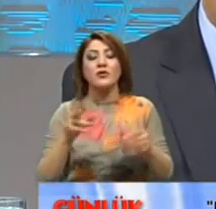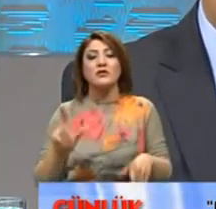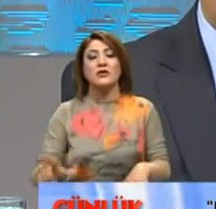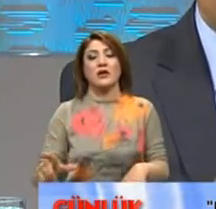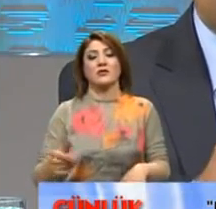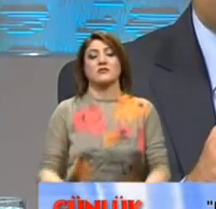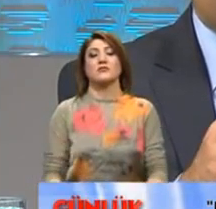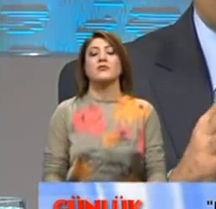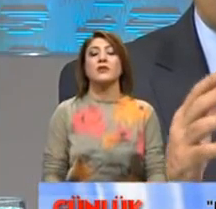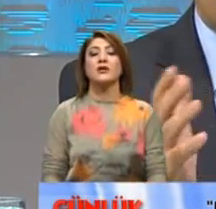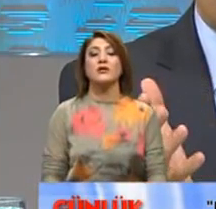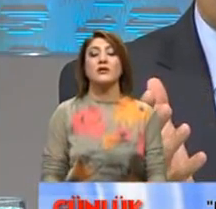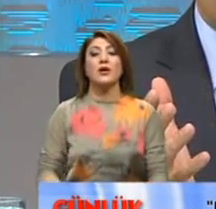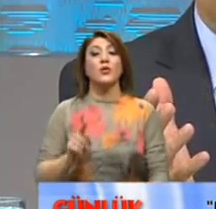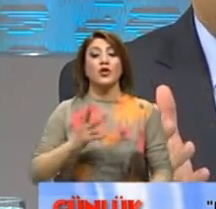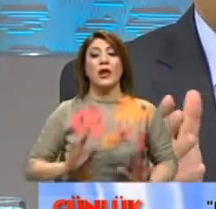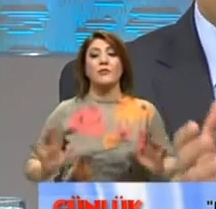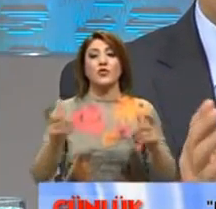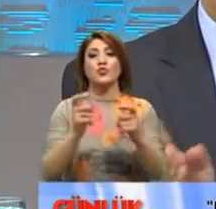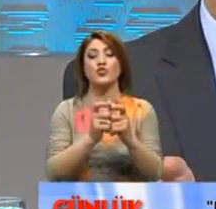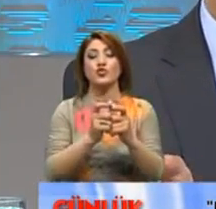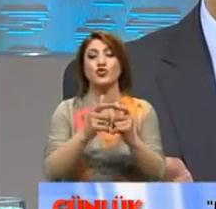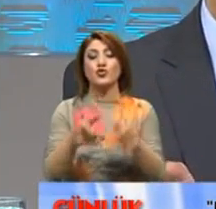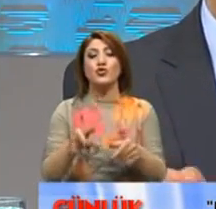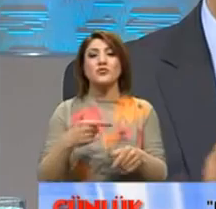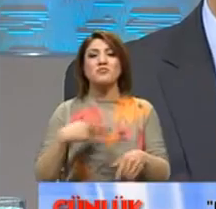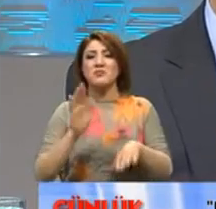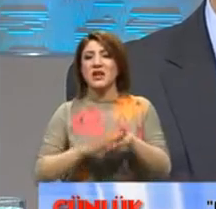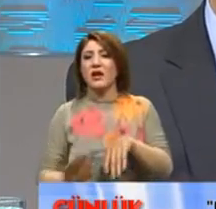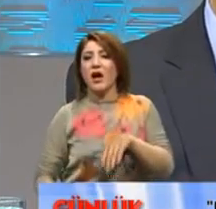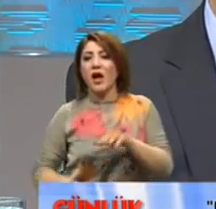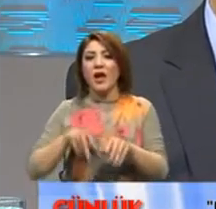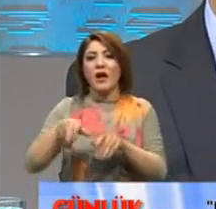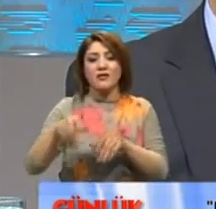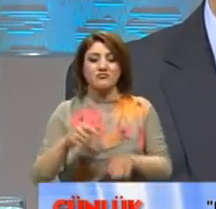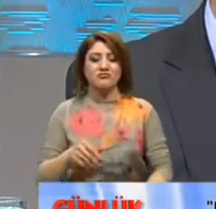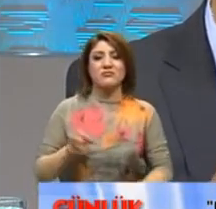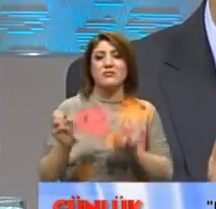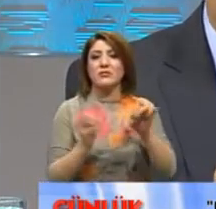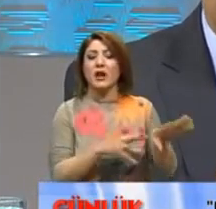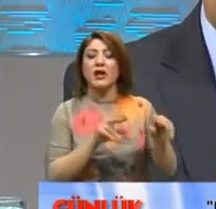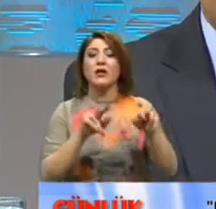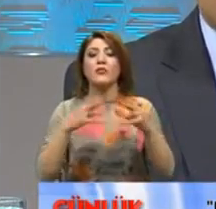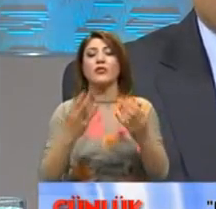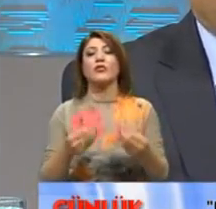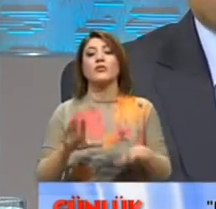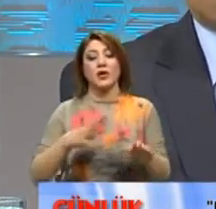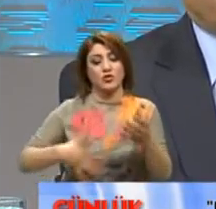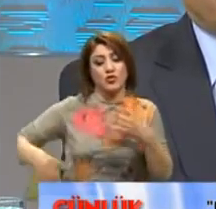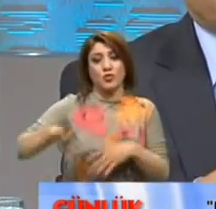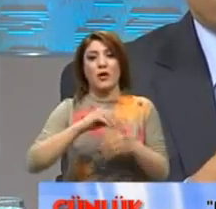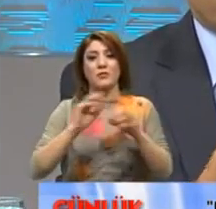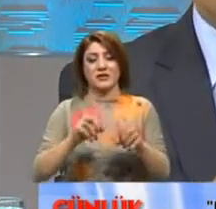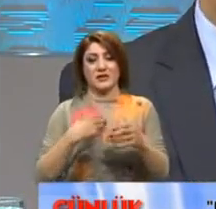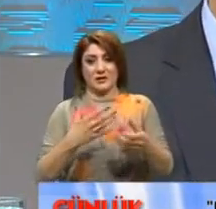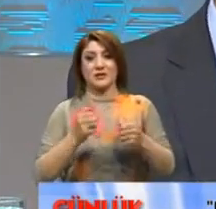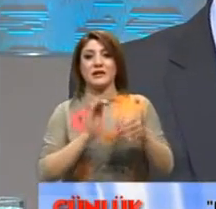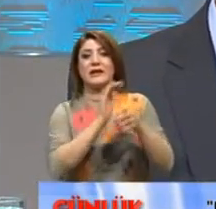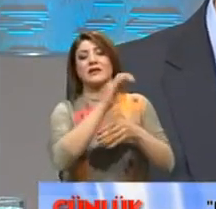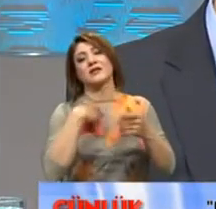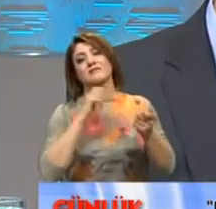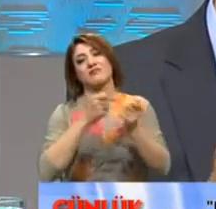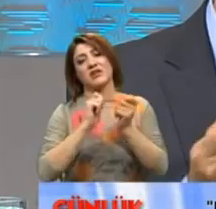yazma noktasında. Bunlar hani bir bütün. Kesinlikle. Sadece bir ayağını alıp öbür ayağını ihmal edemezsiniz. Bir bütün olarak ele alırsanız ancak hayatta bir